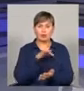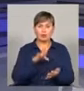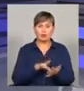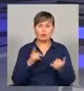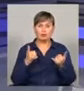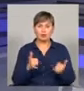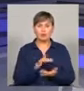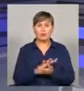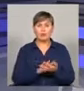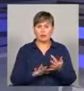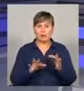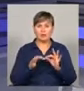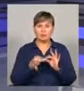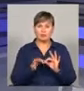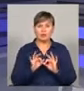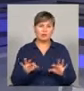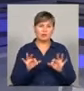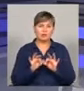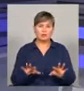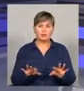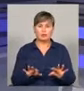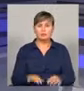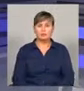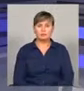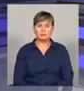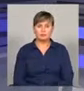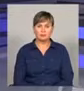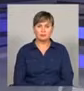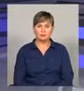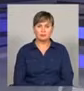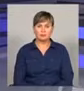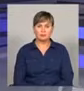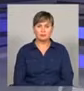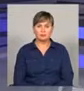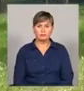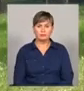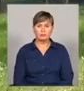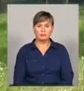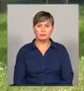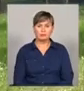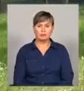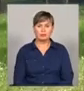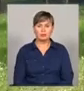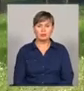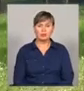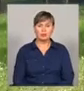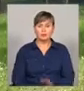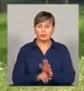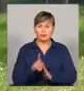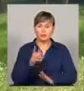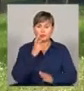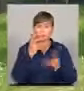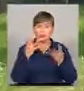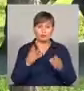сегодня рассказали во время специального пресс-тура. Ануар Амангельдинов продолжит тему. С приходом теплых дней все